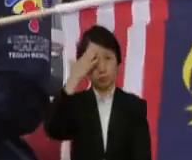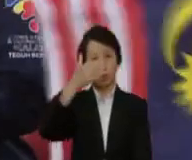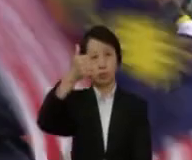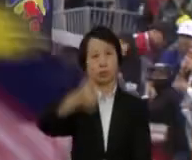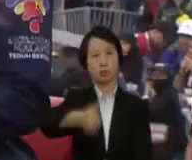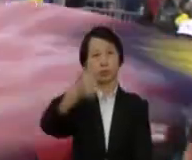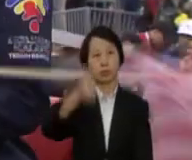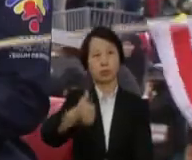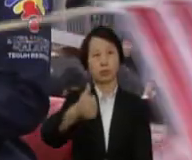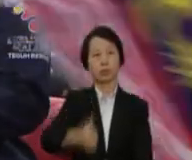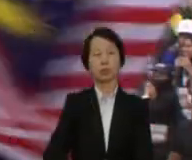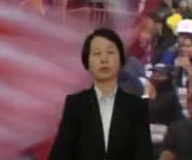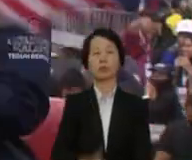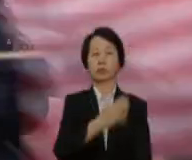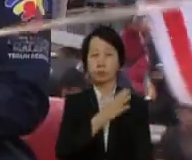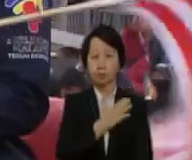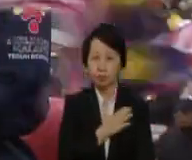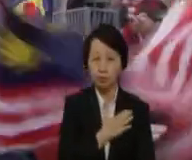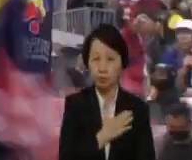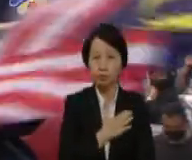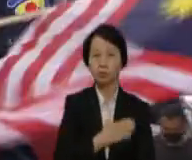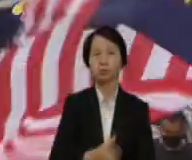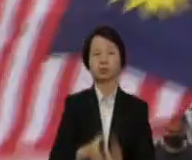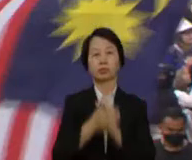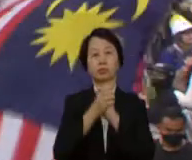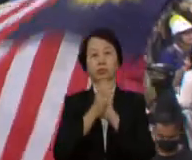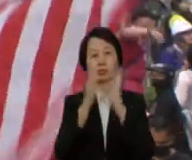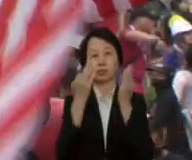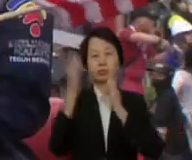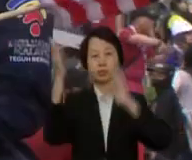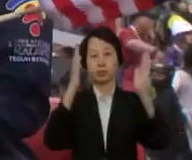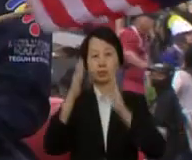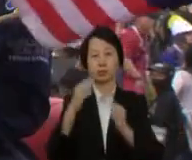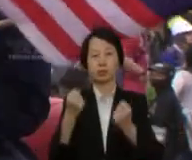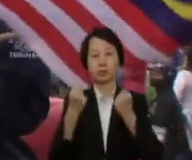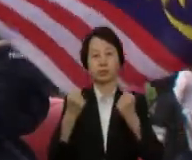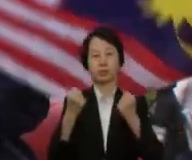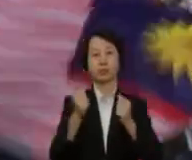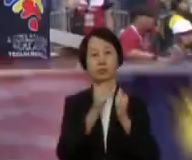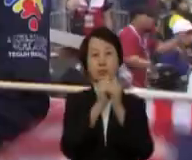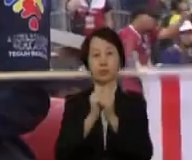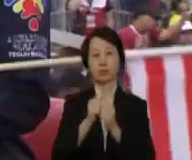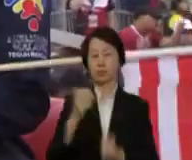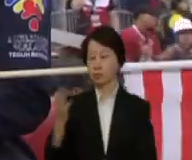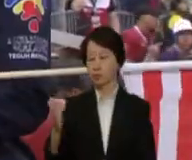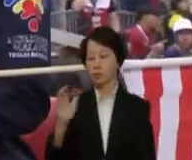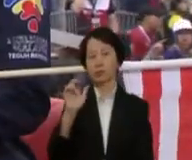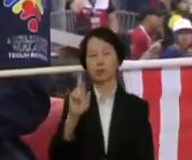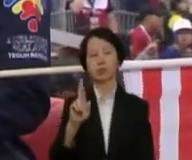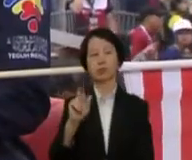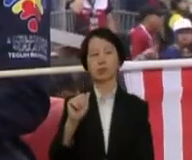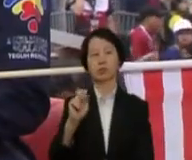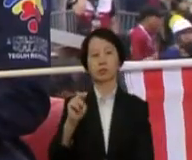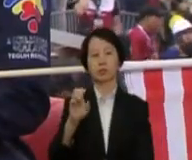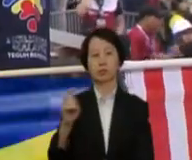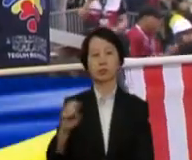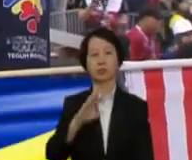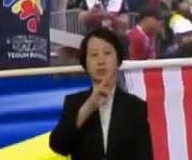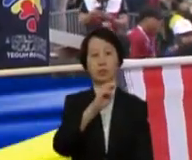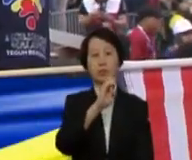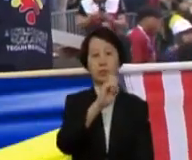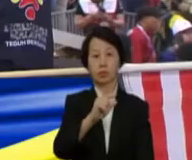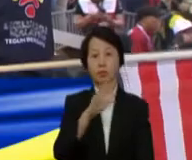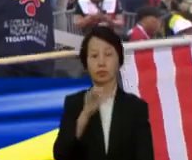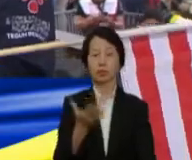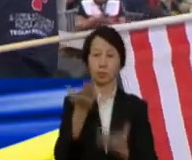Assalamualaikum, salam sejahtera, salam keluarga Malaysia, teguh bersama. Saya Andy Reza Rohadian. Dan saya Magda Gambang. Anda sedang